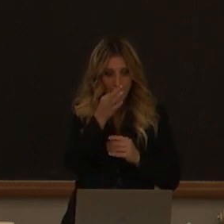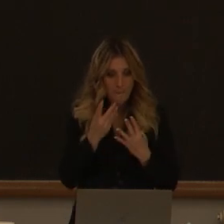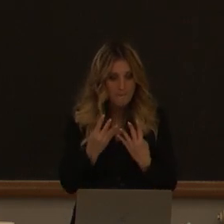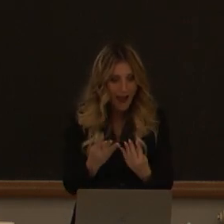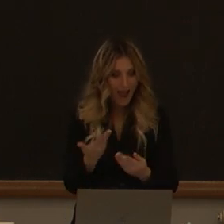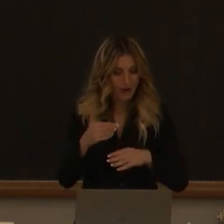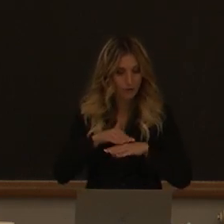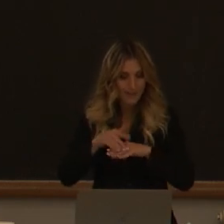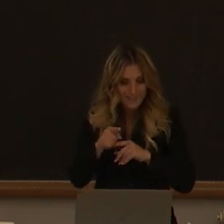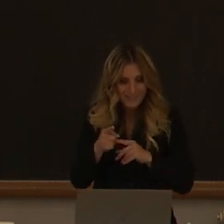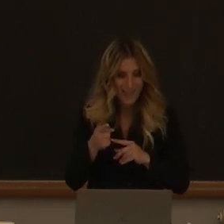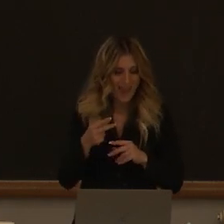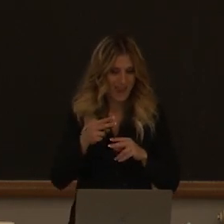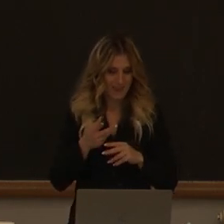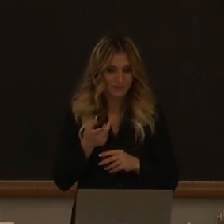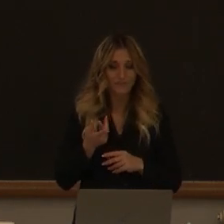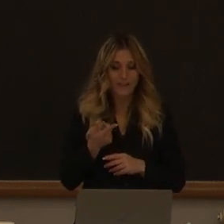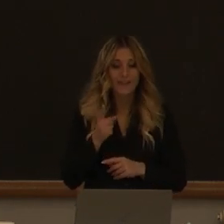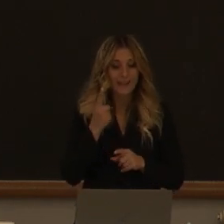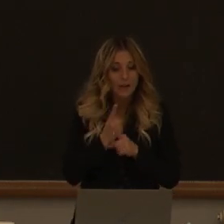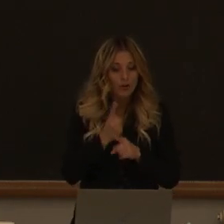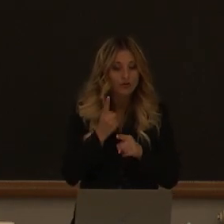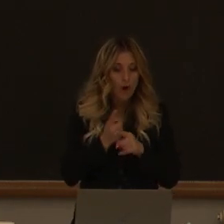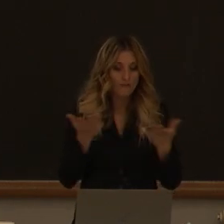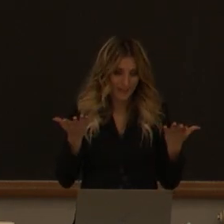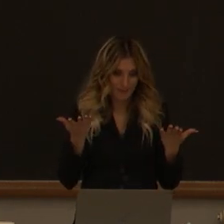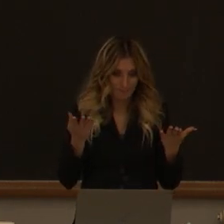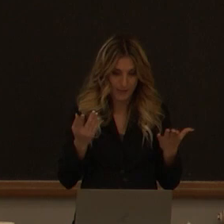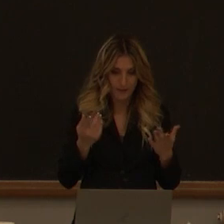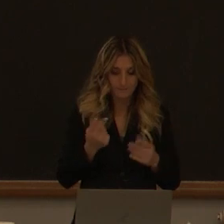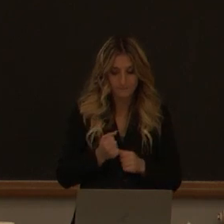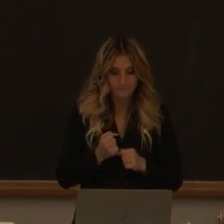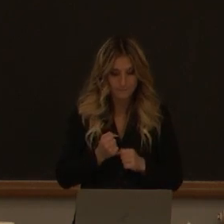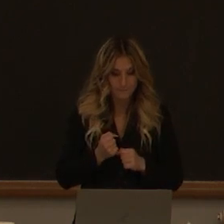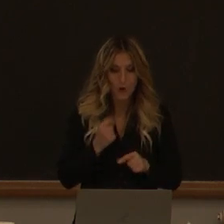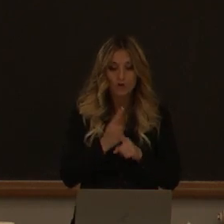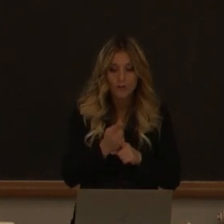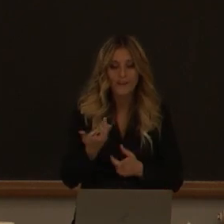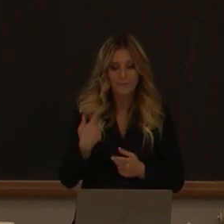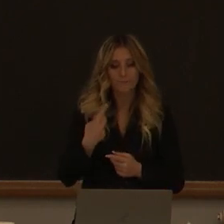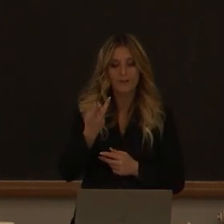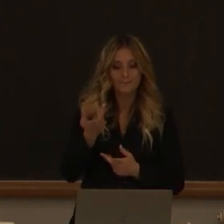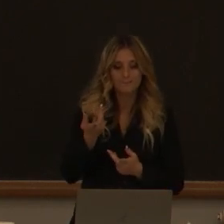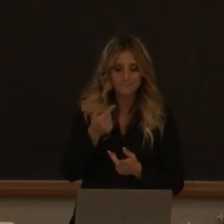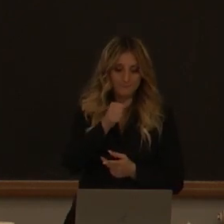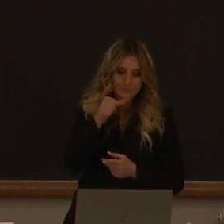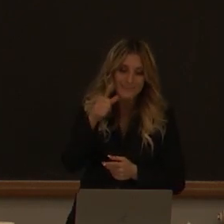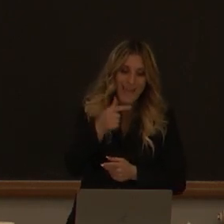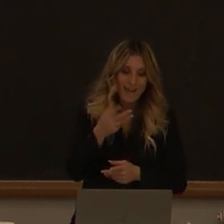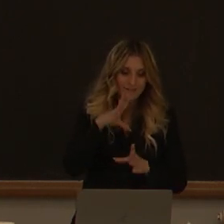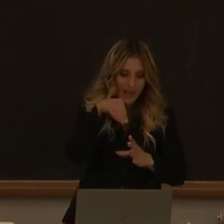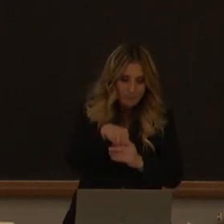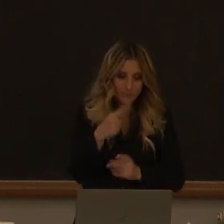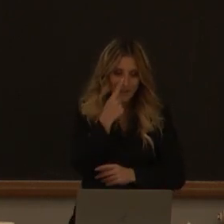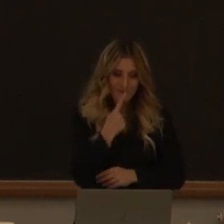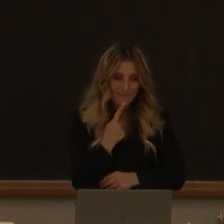o nazionali o le oasi protette, che in realtà dovrebbero essere il riferimento di elezione di queste figure